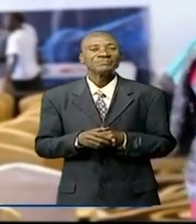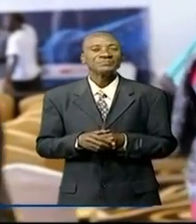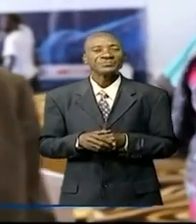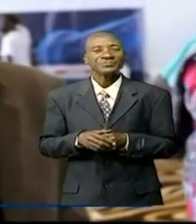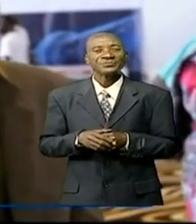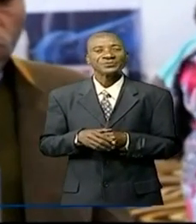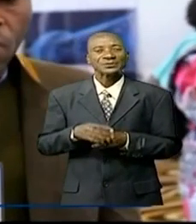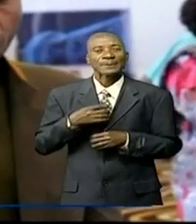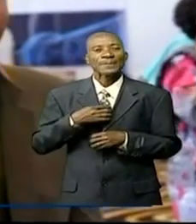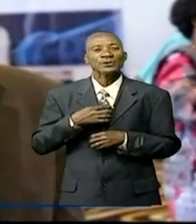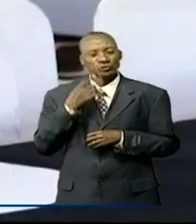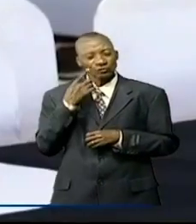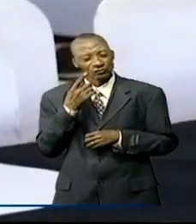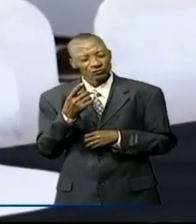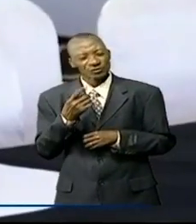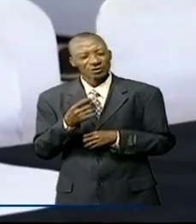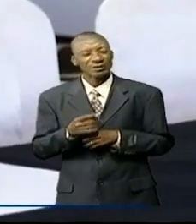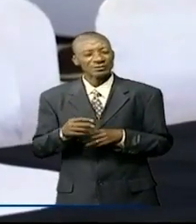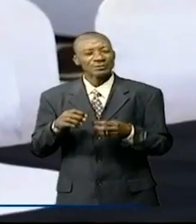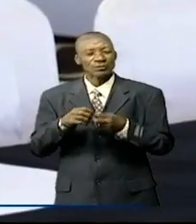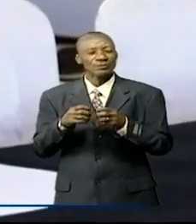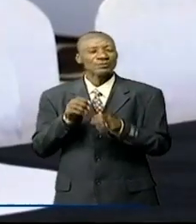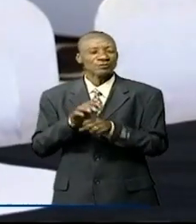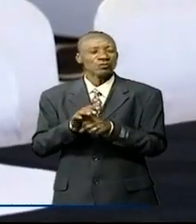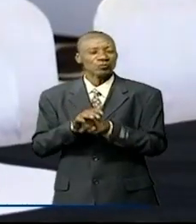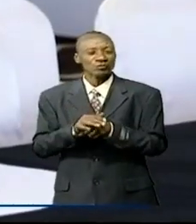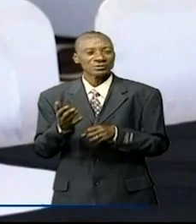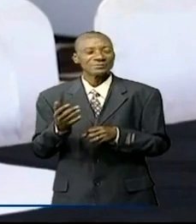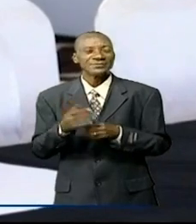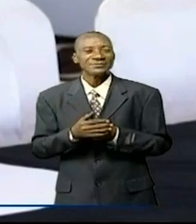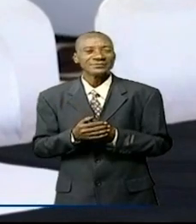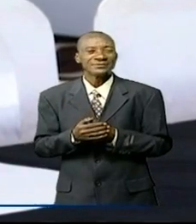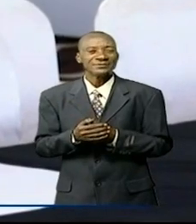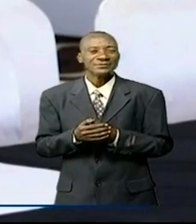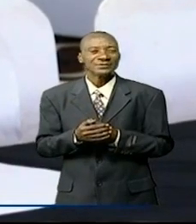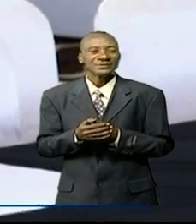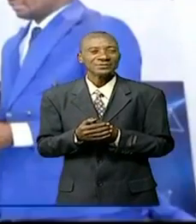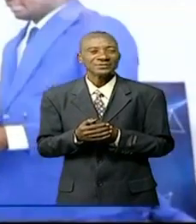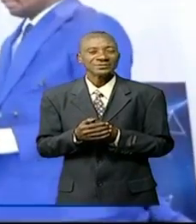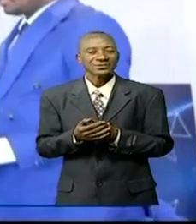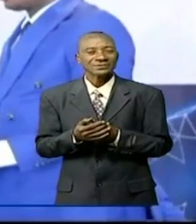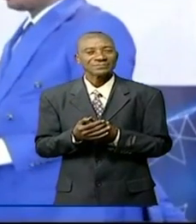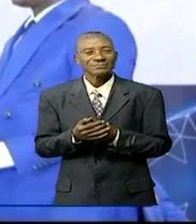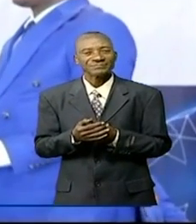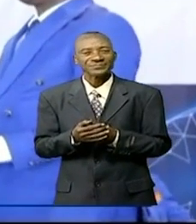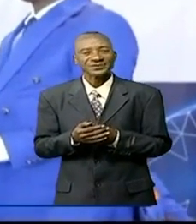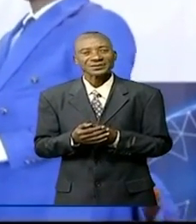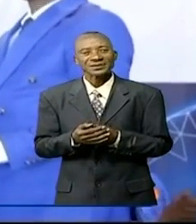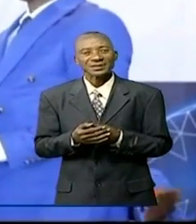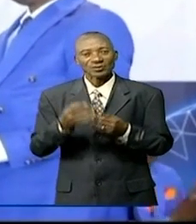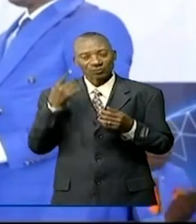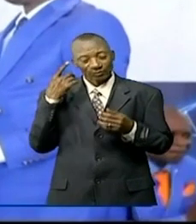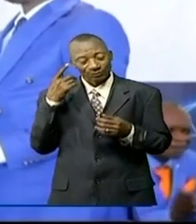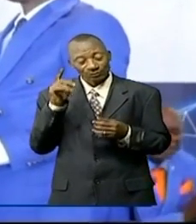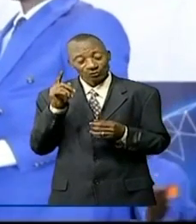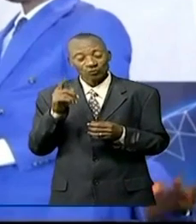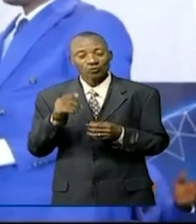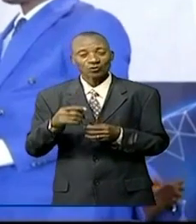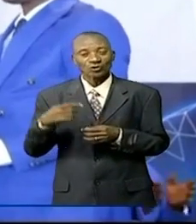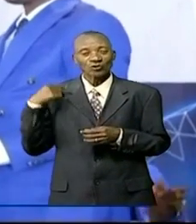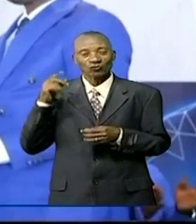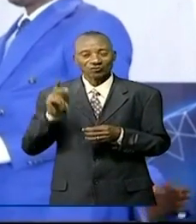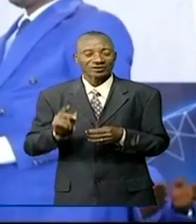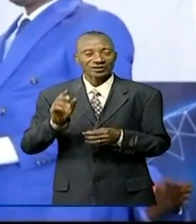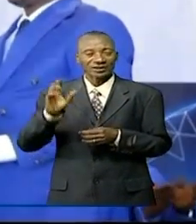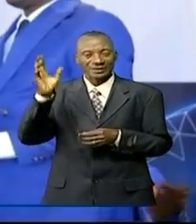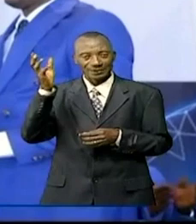où j'ai posé ma signature, je vis les signataires de nos partenaires. Pour les symboles et les actes, le gouverneur du Congo